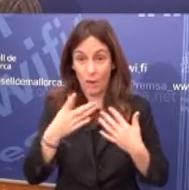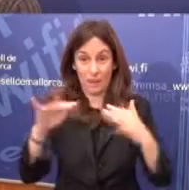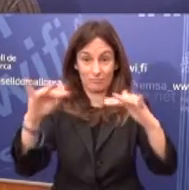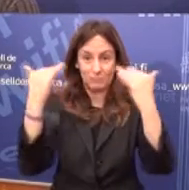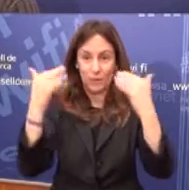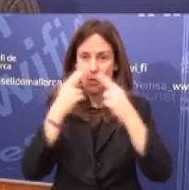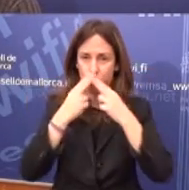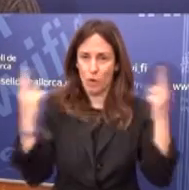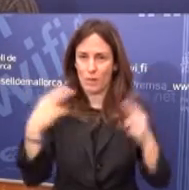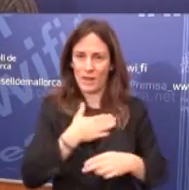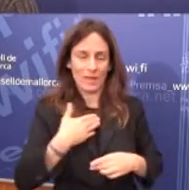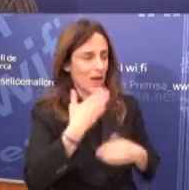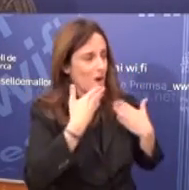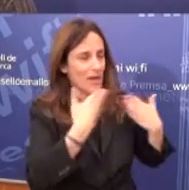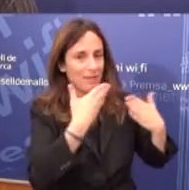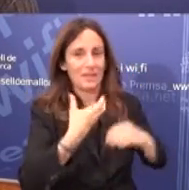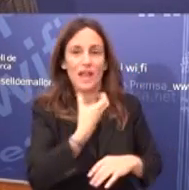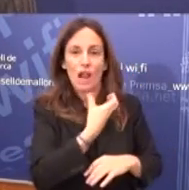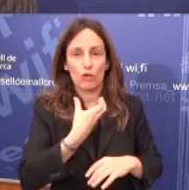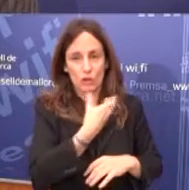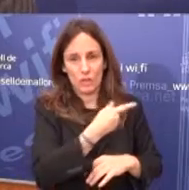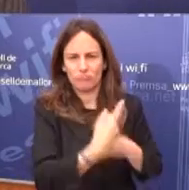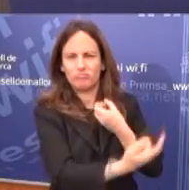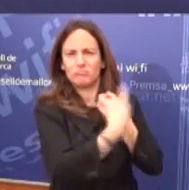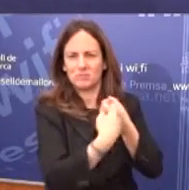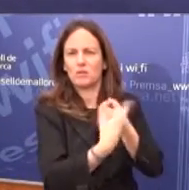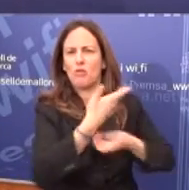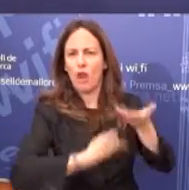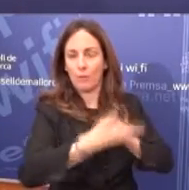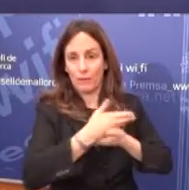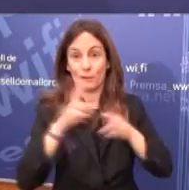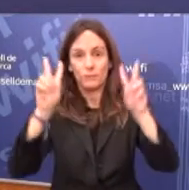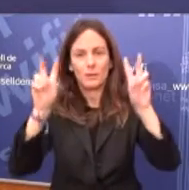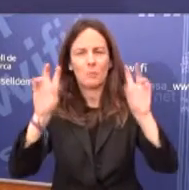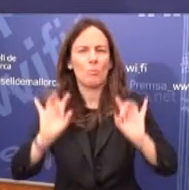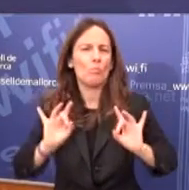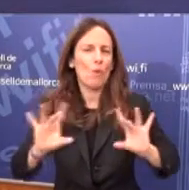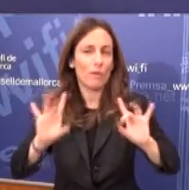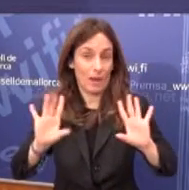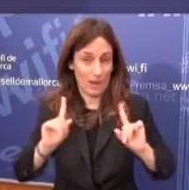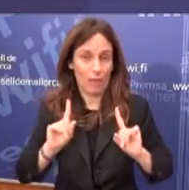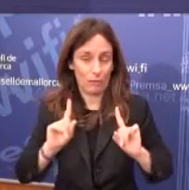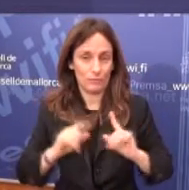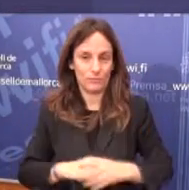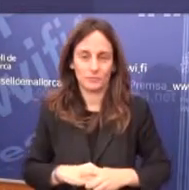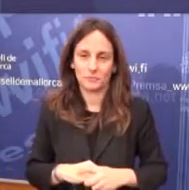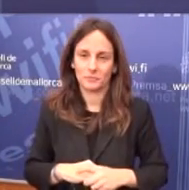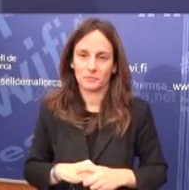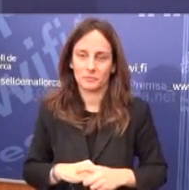seva implicació i col·laboració en una matèria tan sensible com la que ens